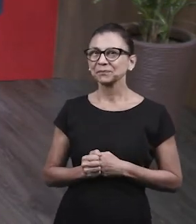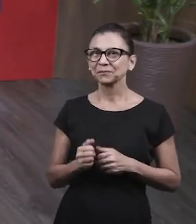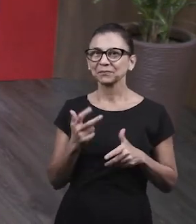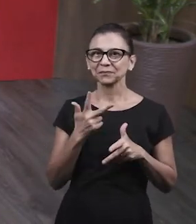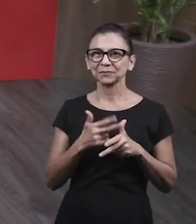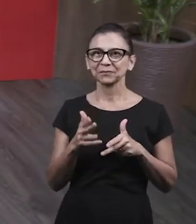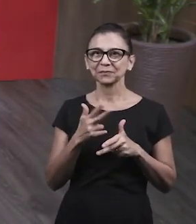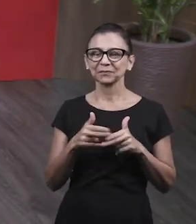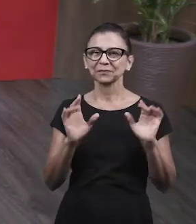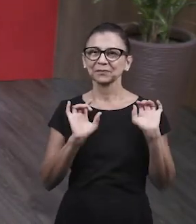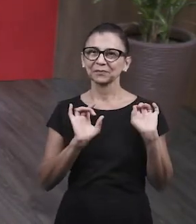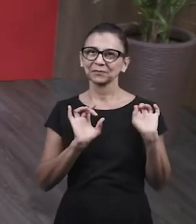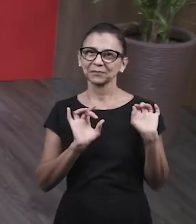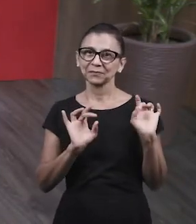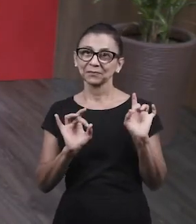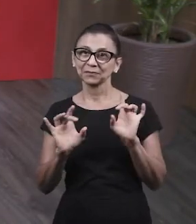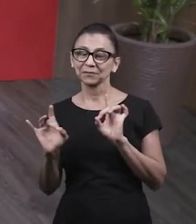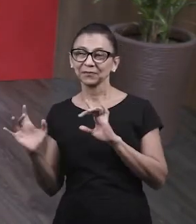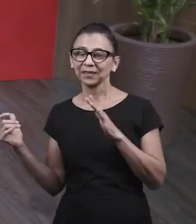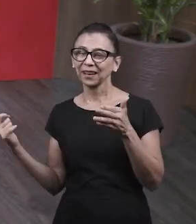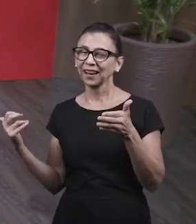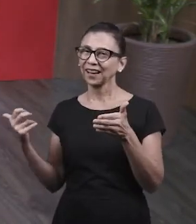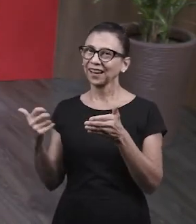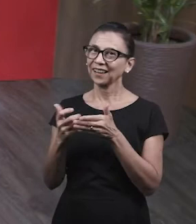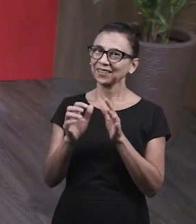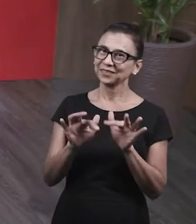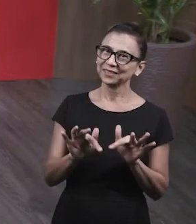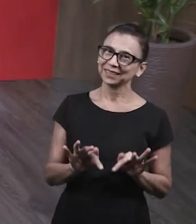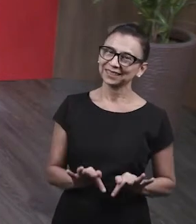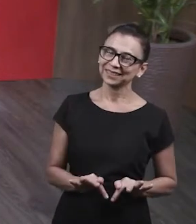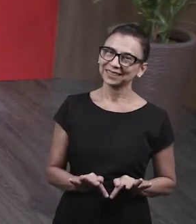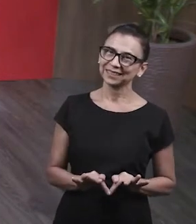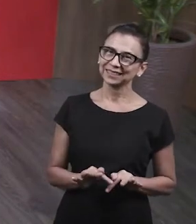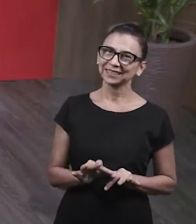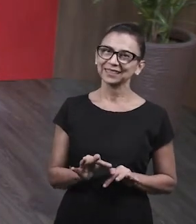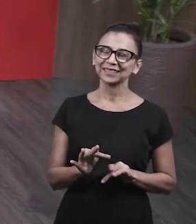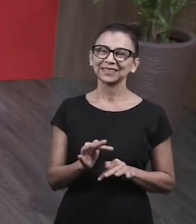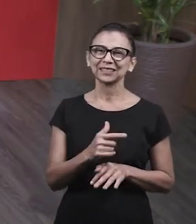beaucoup de soin une édition spéciale. Nous arrivons à la fin